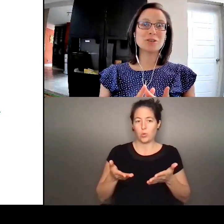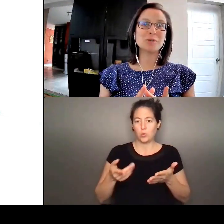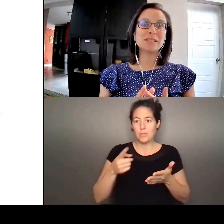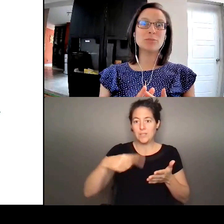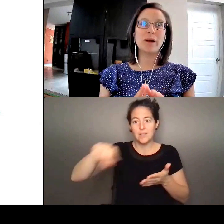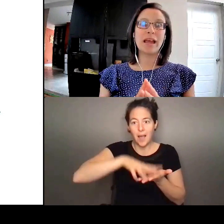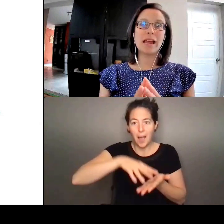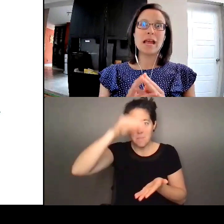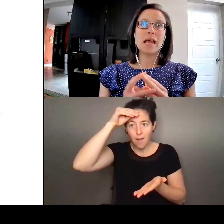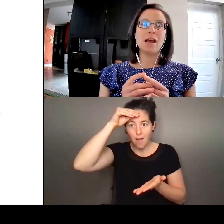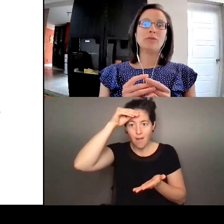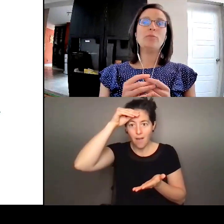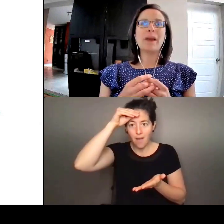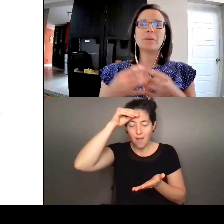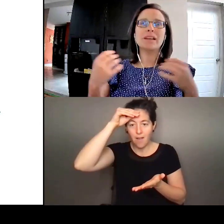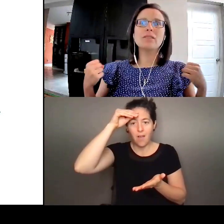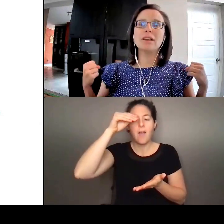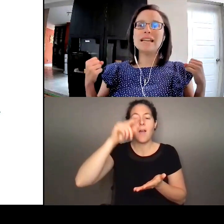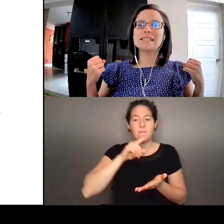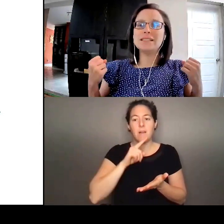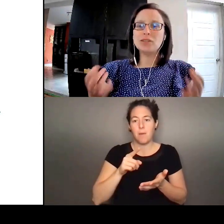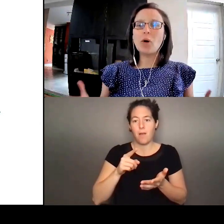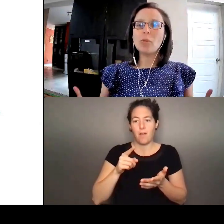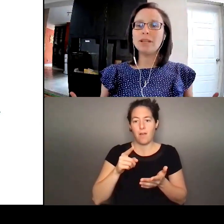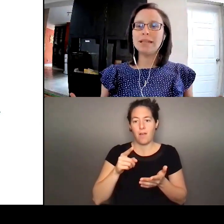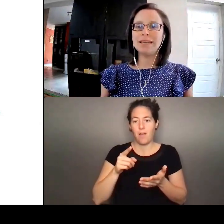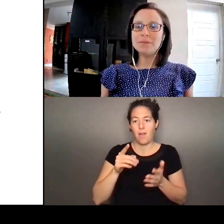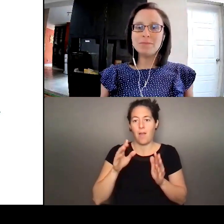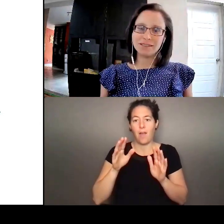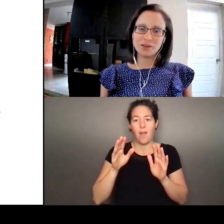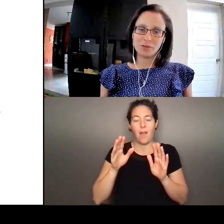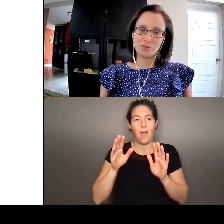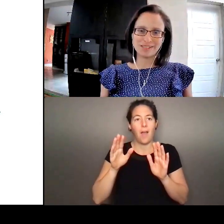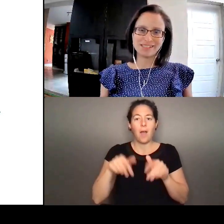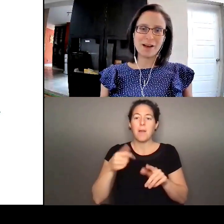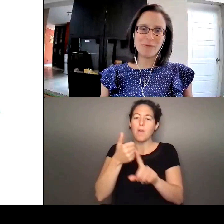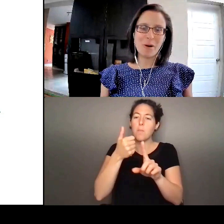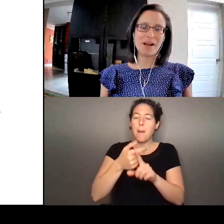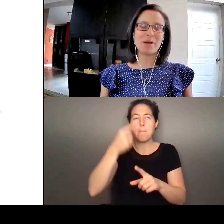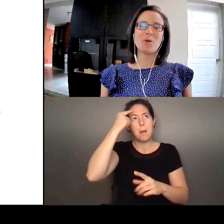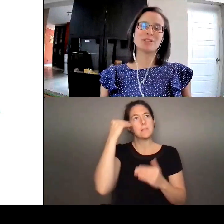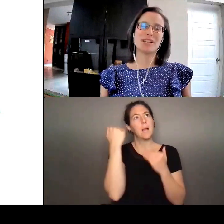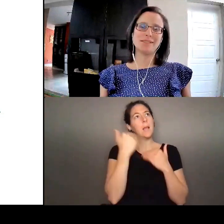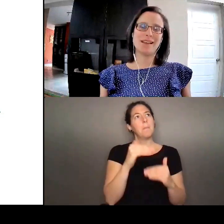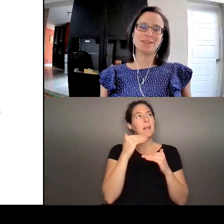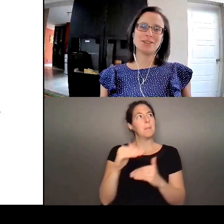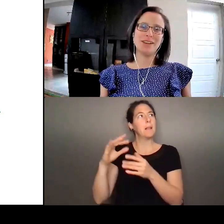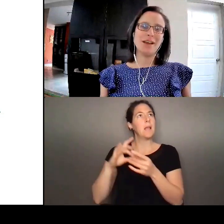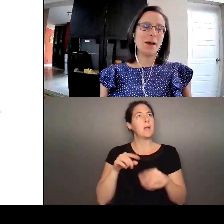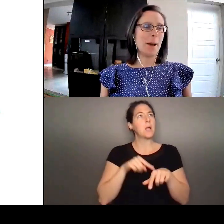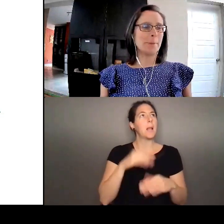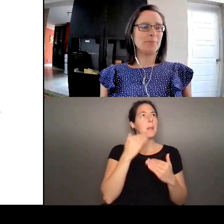quelque chose qui pourrait vous permettre de laisser tomber les limites que vous pensez avoir par rapport au